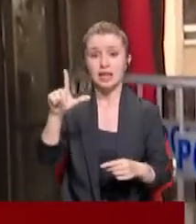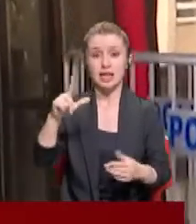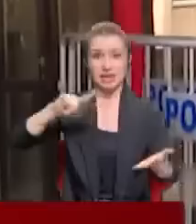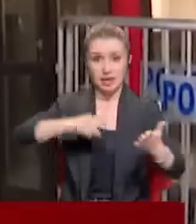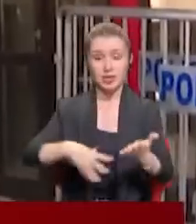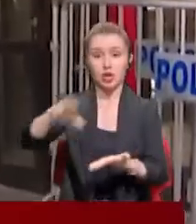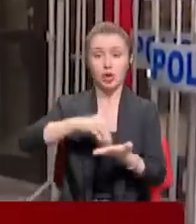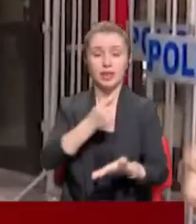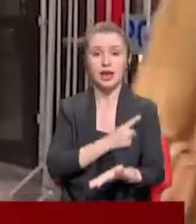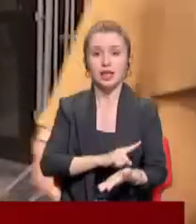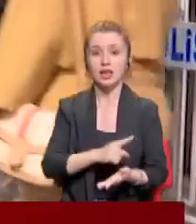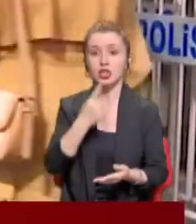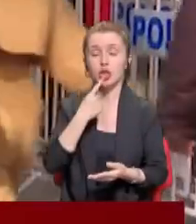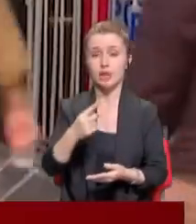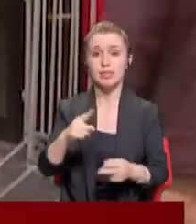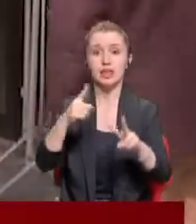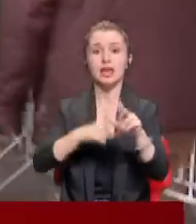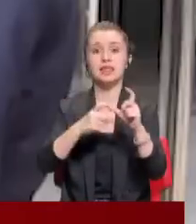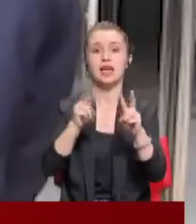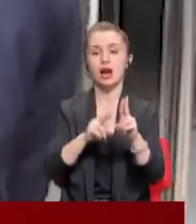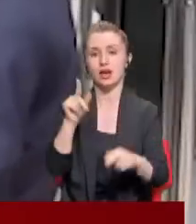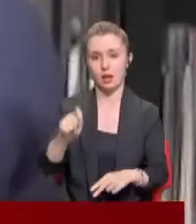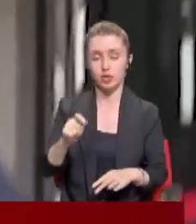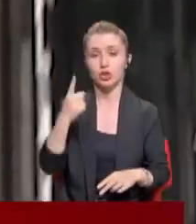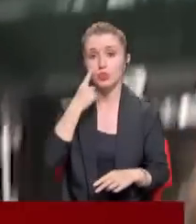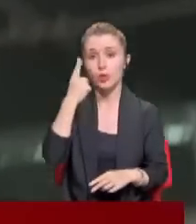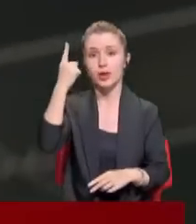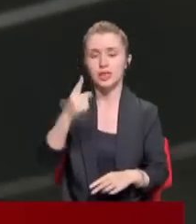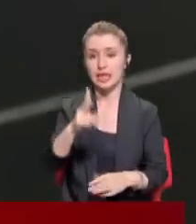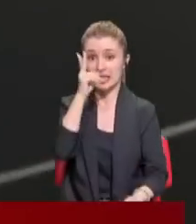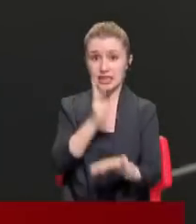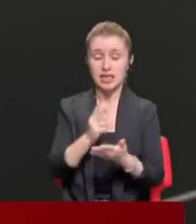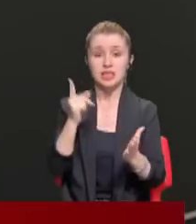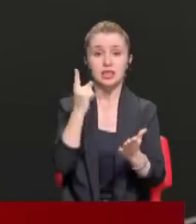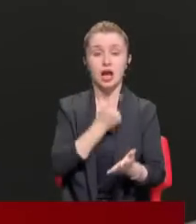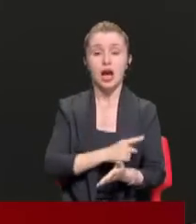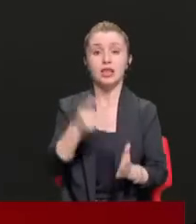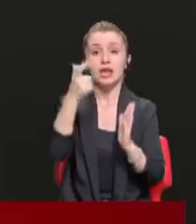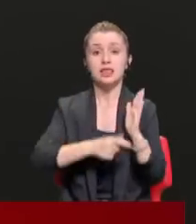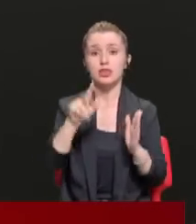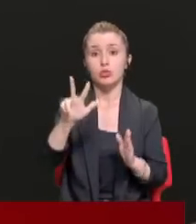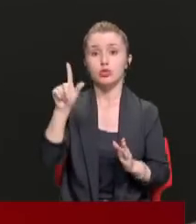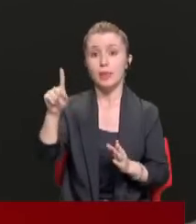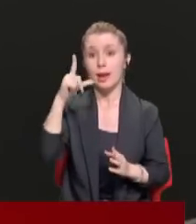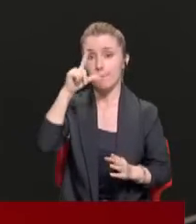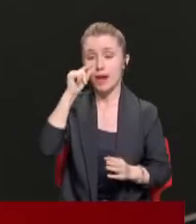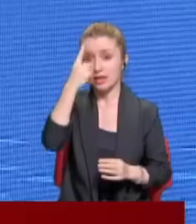ulaşabilen adayların ilanını YSK duyuracak. Ve Cumhurbaşkanı kesin aday listesi ise 31 Mart'ta resmi